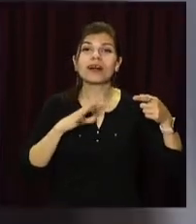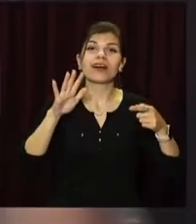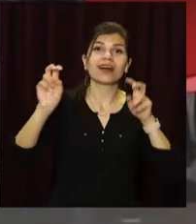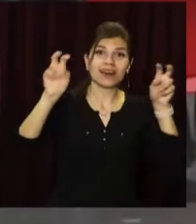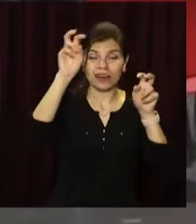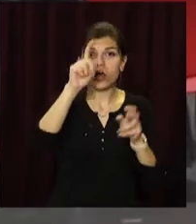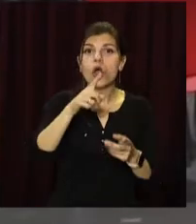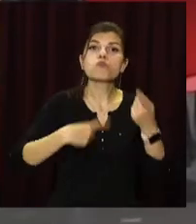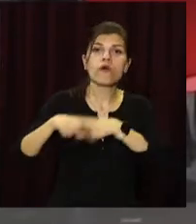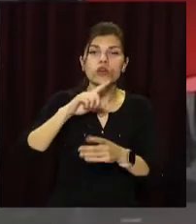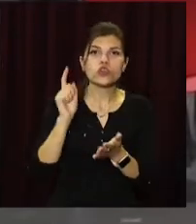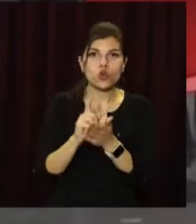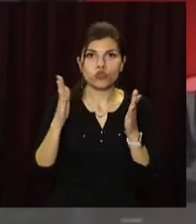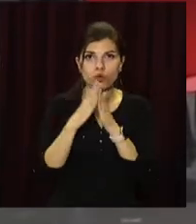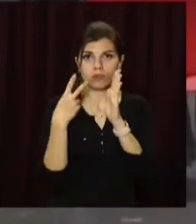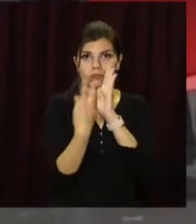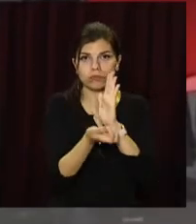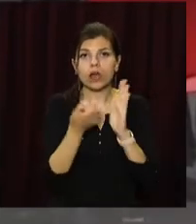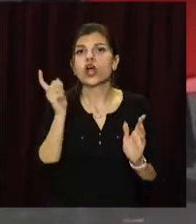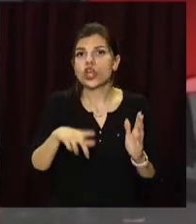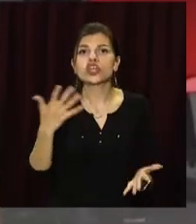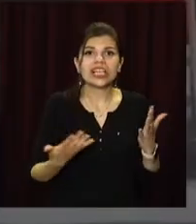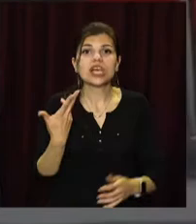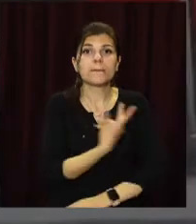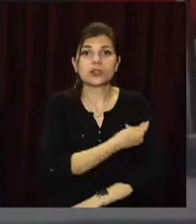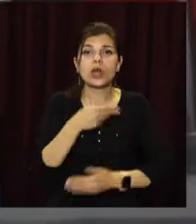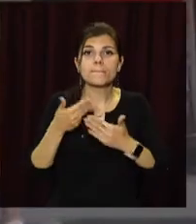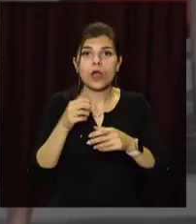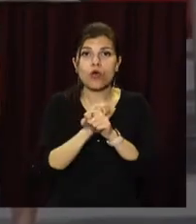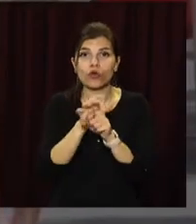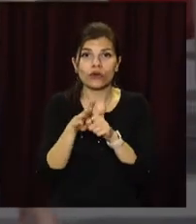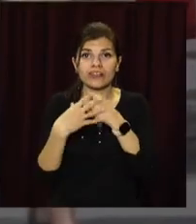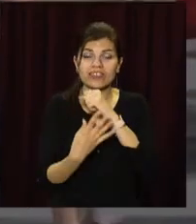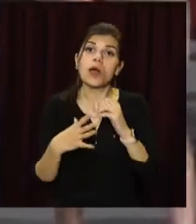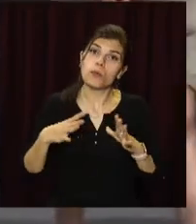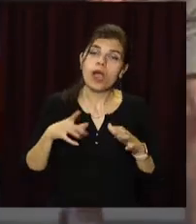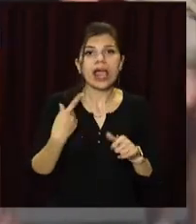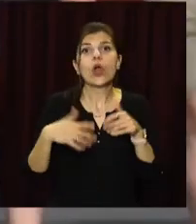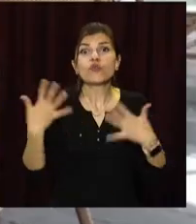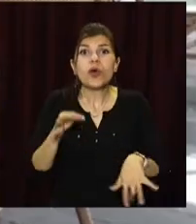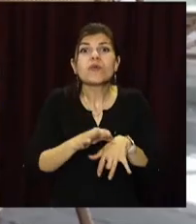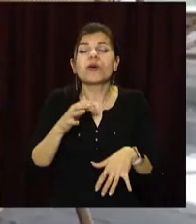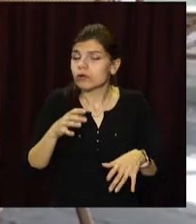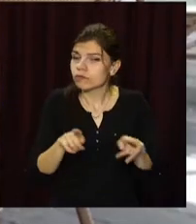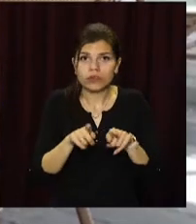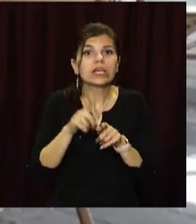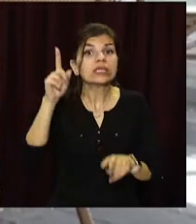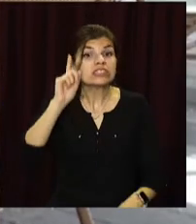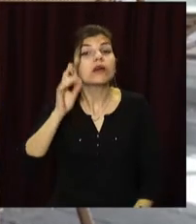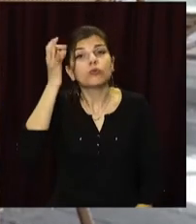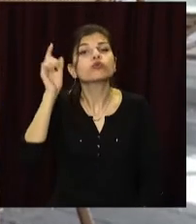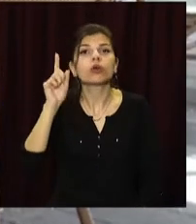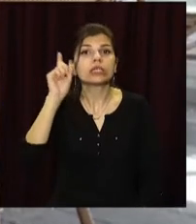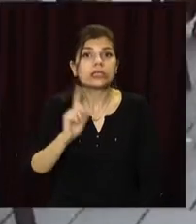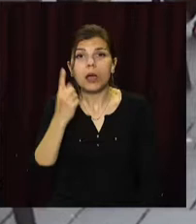повернення зобов'язані ізолюватися, навіть якщо вони зробили щеплення проти COVID-19 або вже перехворіли. Нагадаємо, Ізраїль став